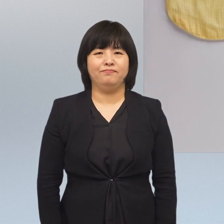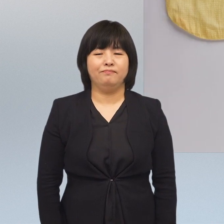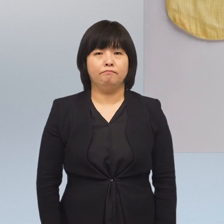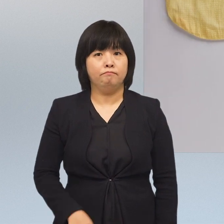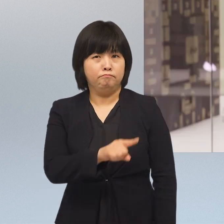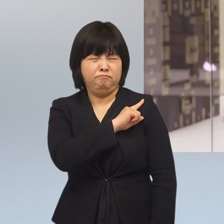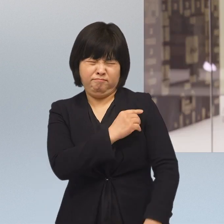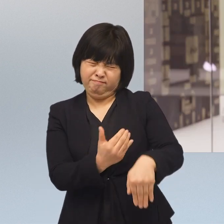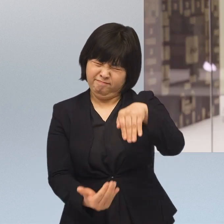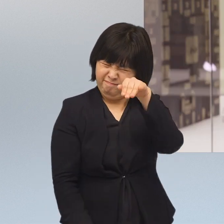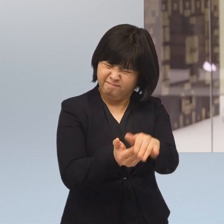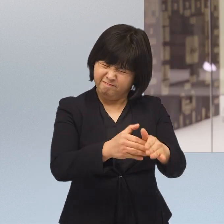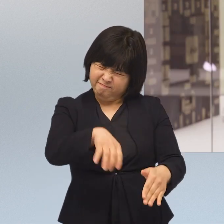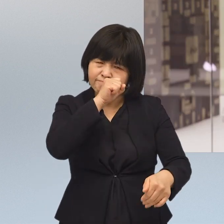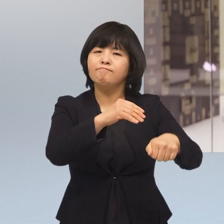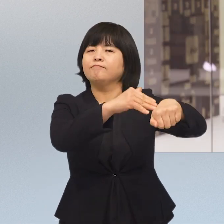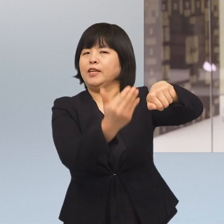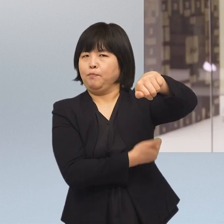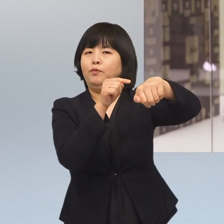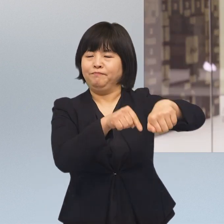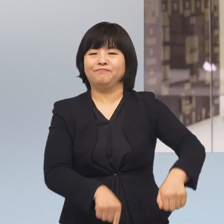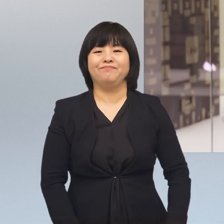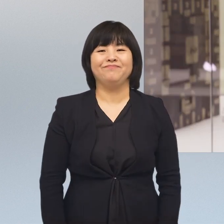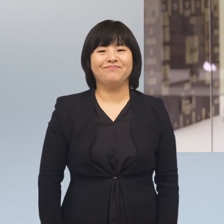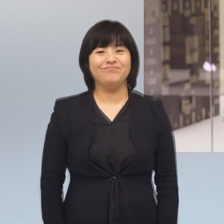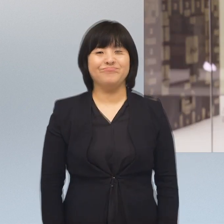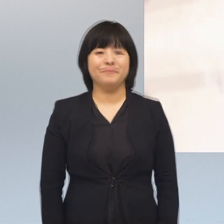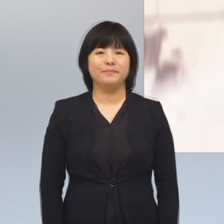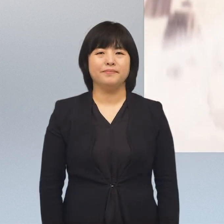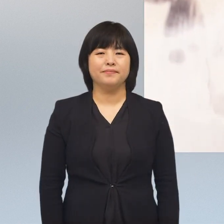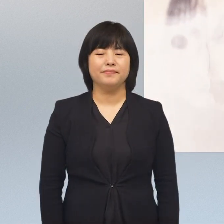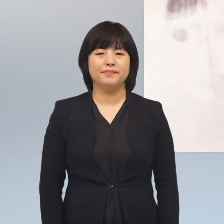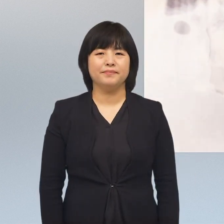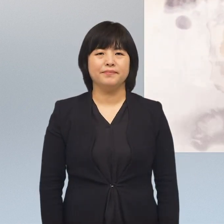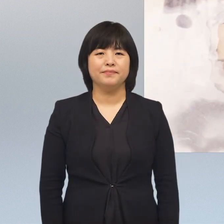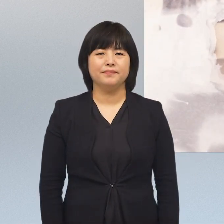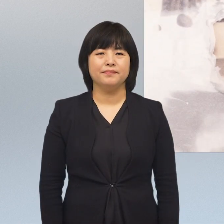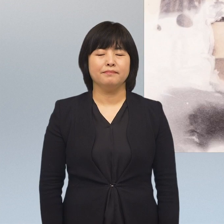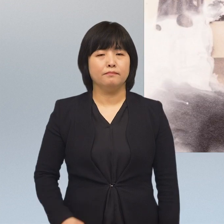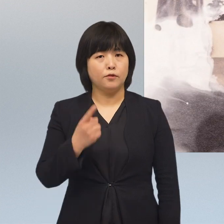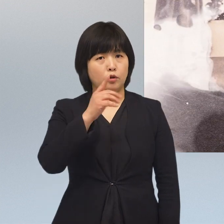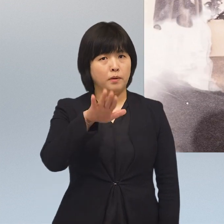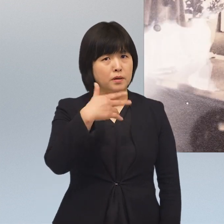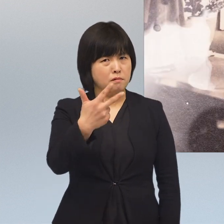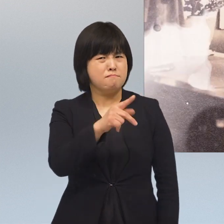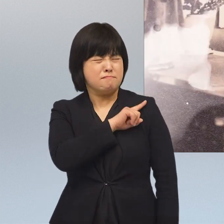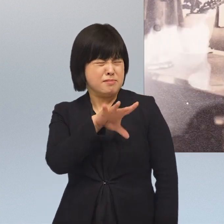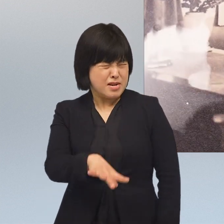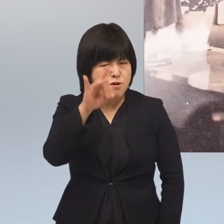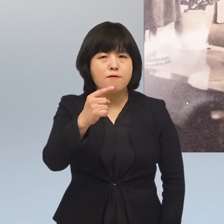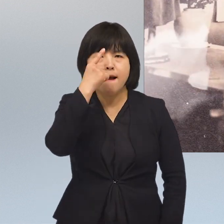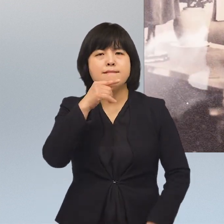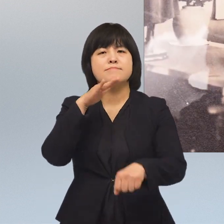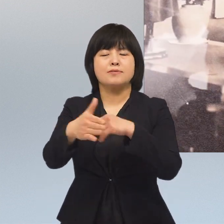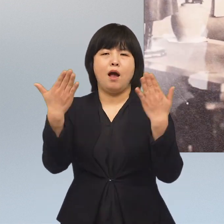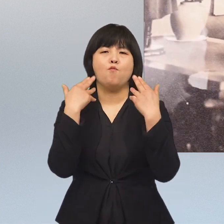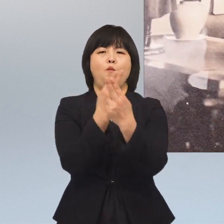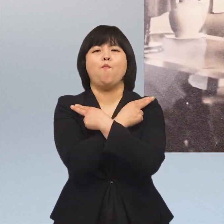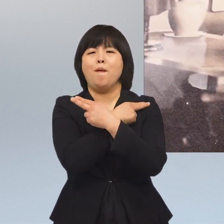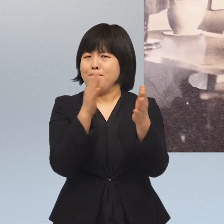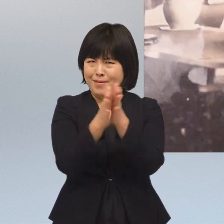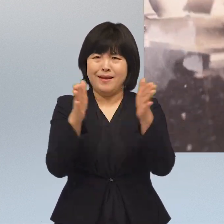신소재였기 때문에 가장 최고급의 그 한복감이었습니다. 1907년에는 최초로 양장